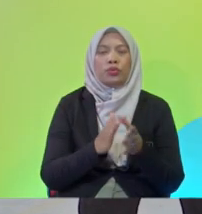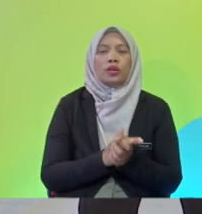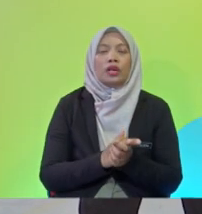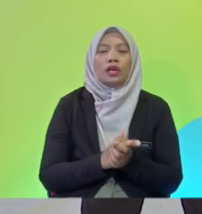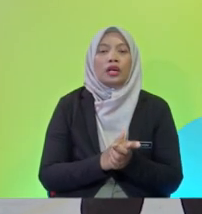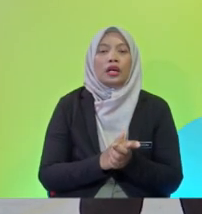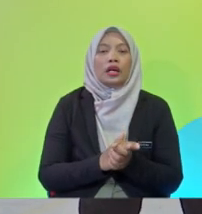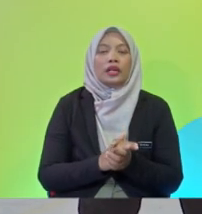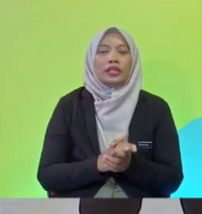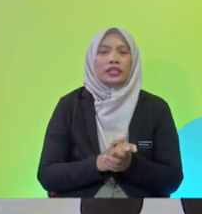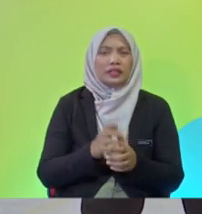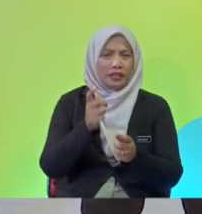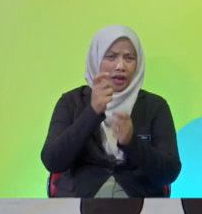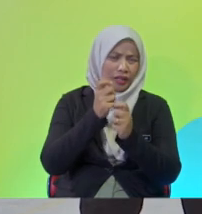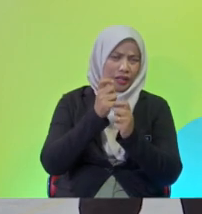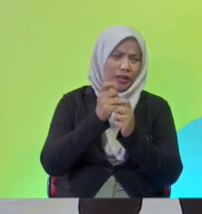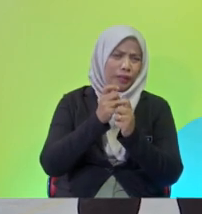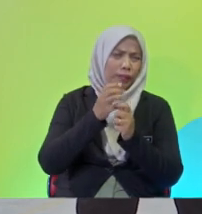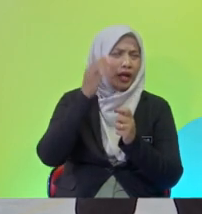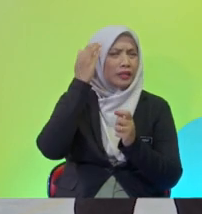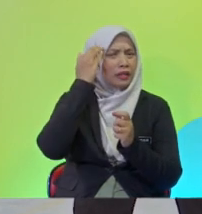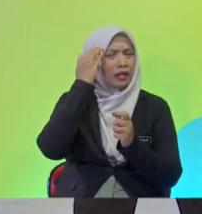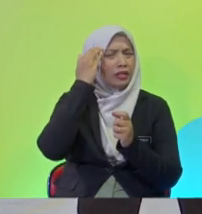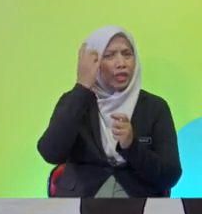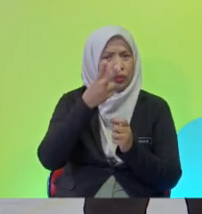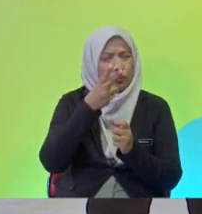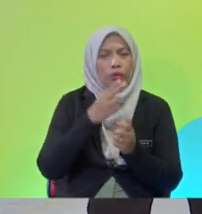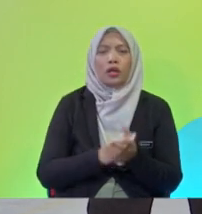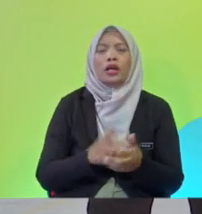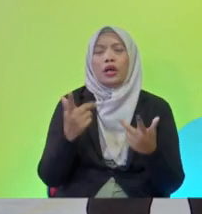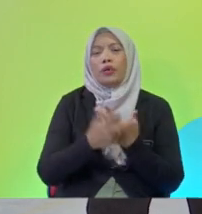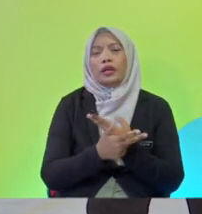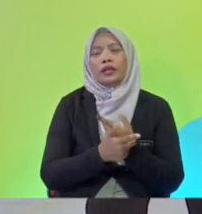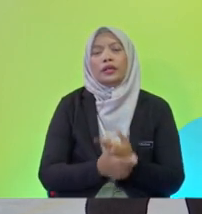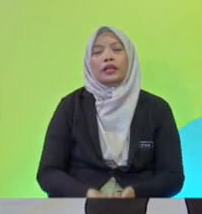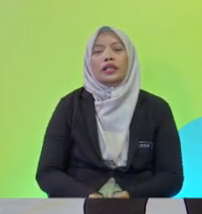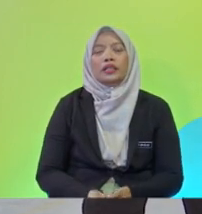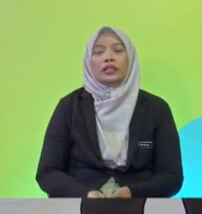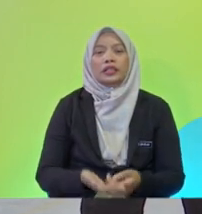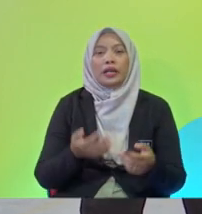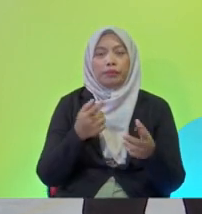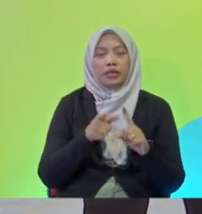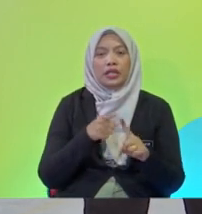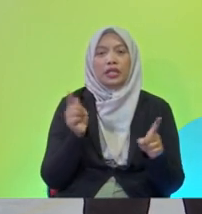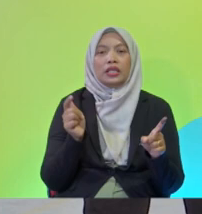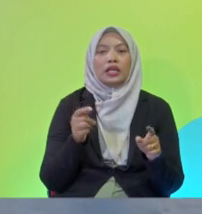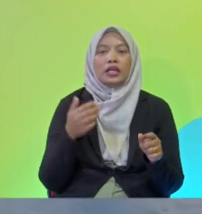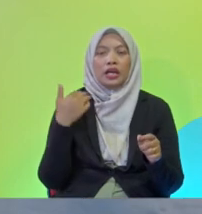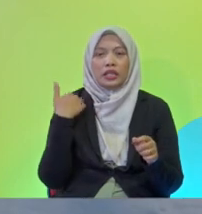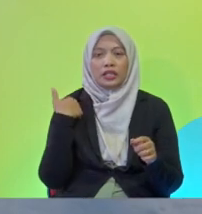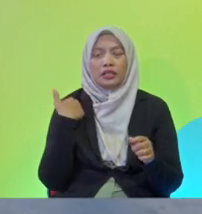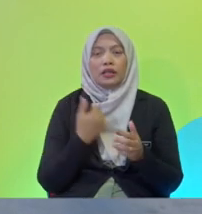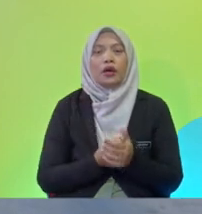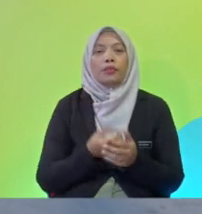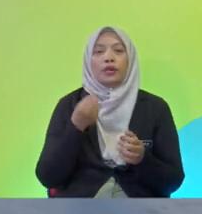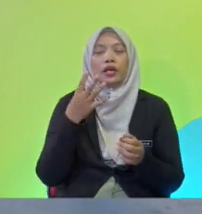tu, dia seolah menarik perhatian pihak lawan untuk baling dia. Okey. Tapi sebenarnya dia dah ada beberapa jibu lah. Kelebihan pada dia, dia